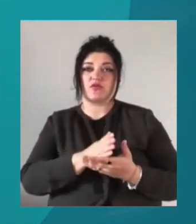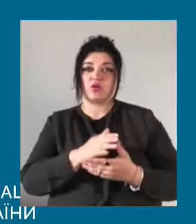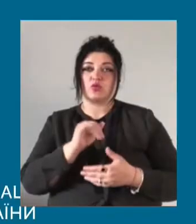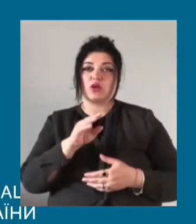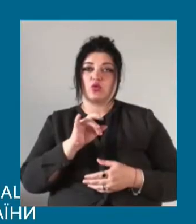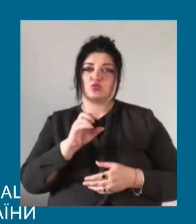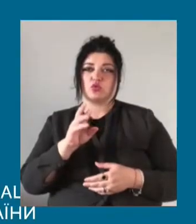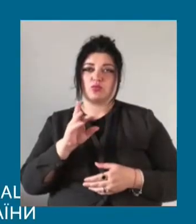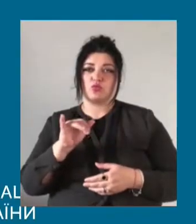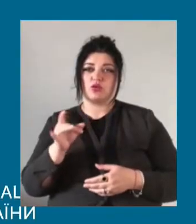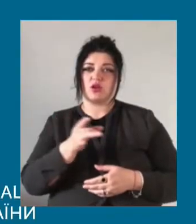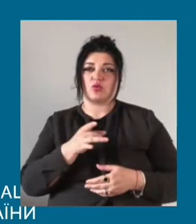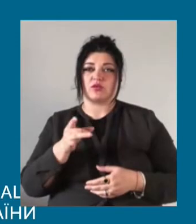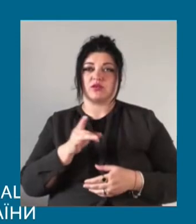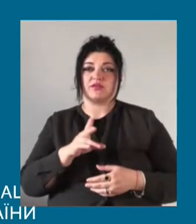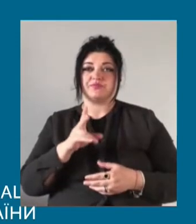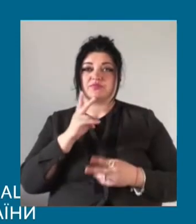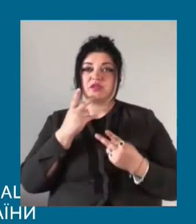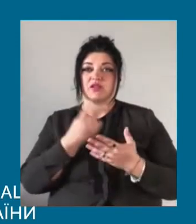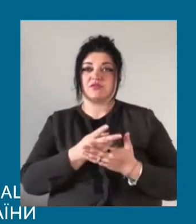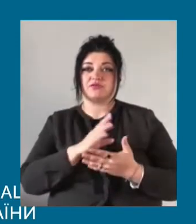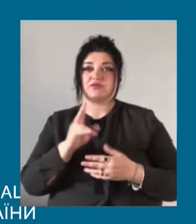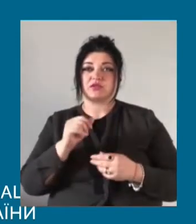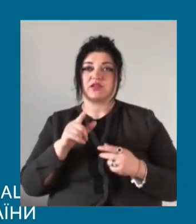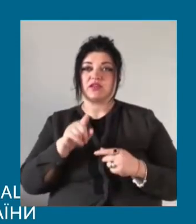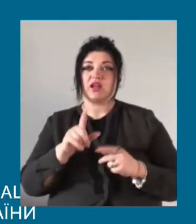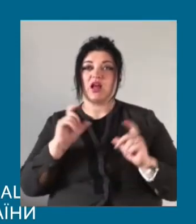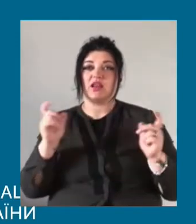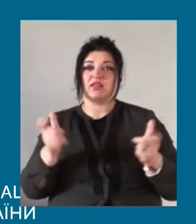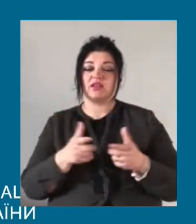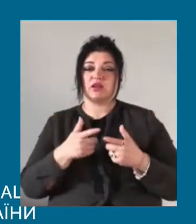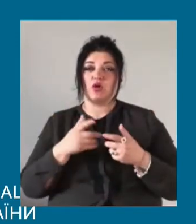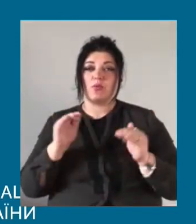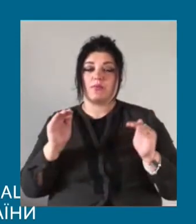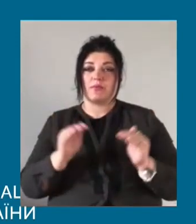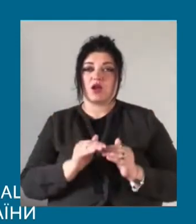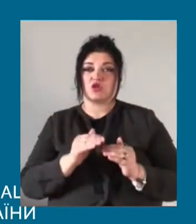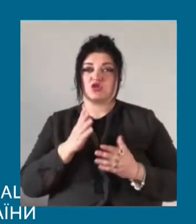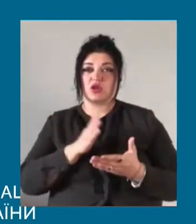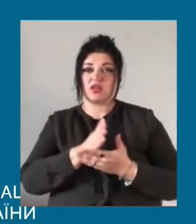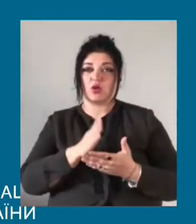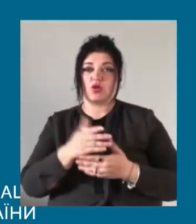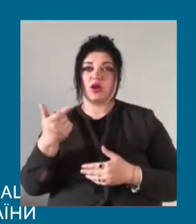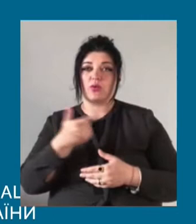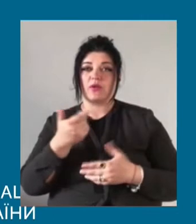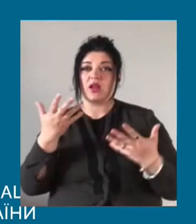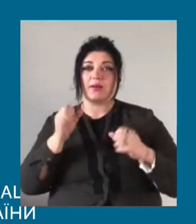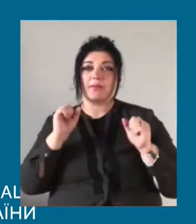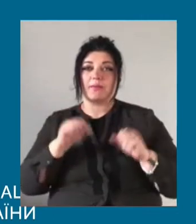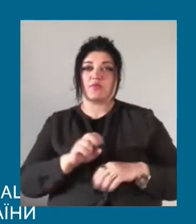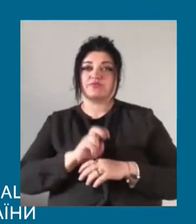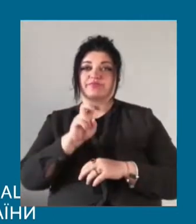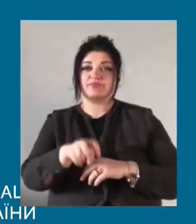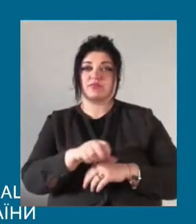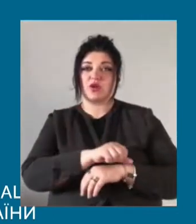районі. Зважаючи на ті карантинні обмеження, які діють по категорії громадян, які можуть перетинати кордон, у нас